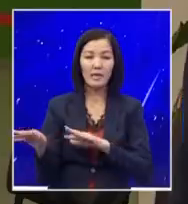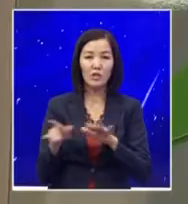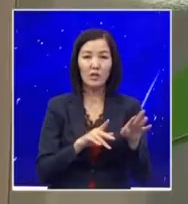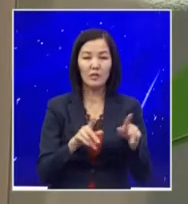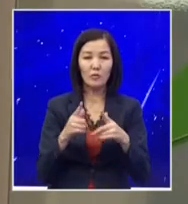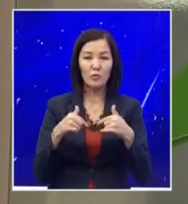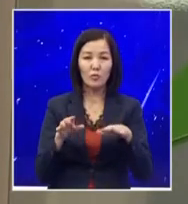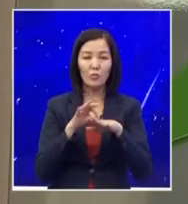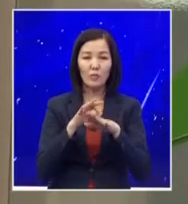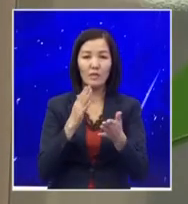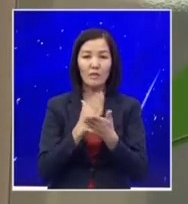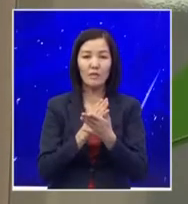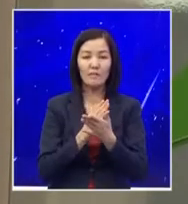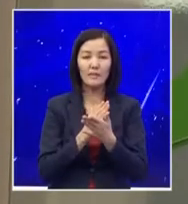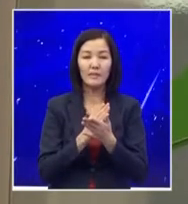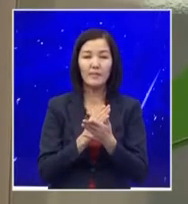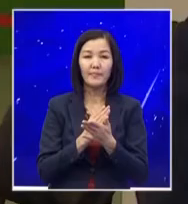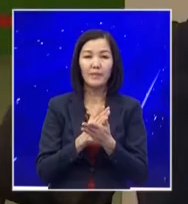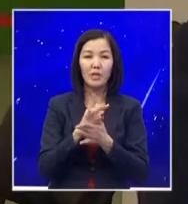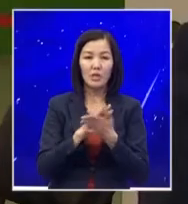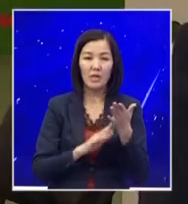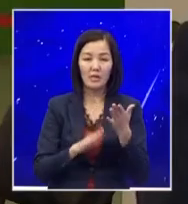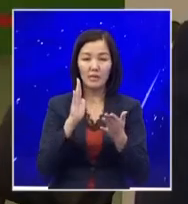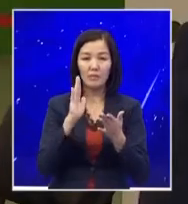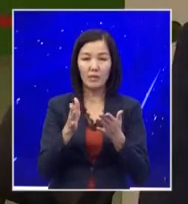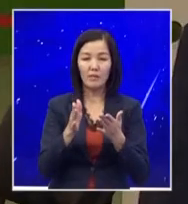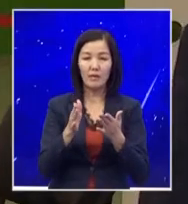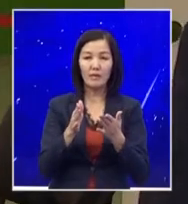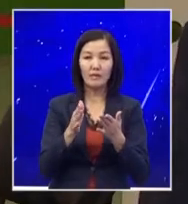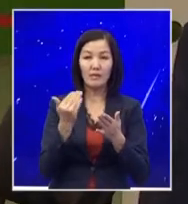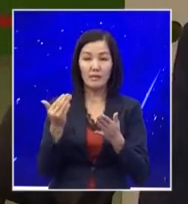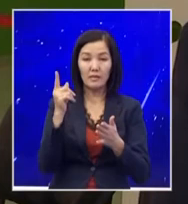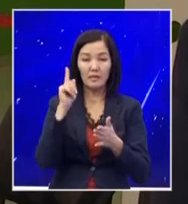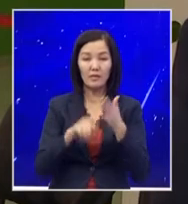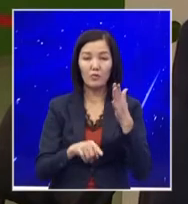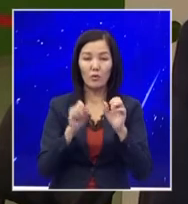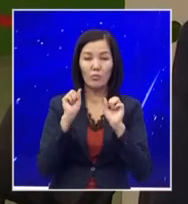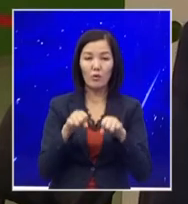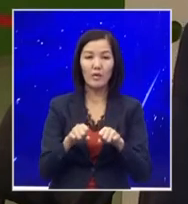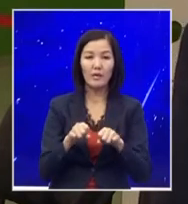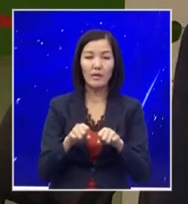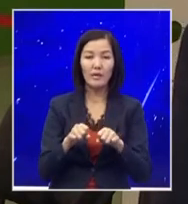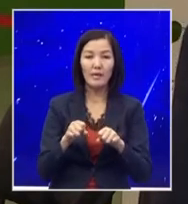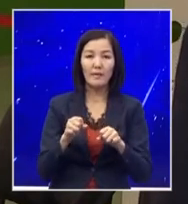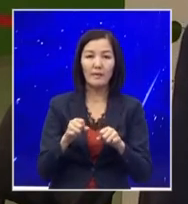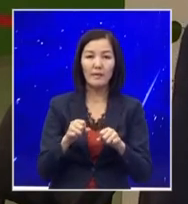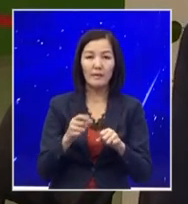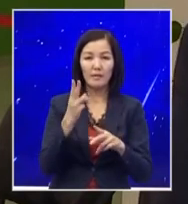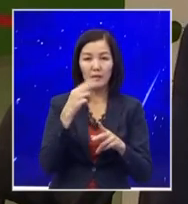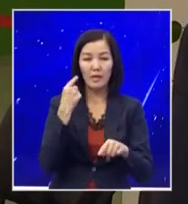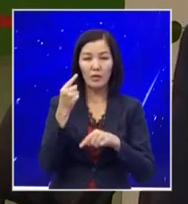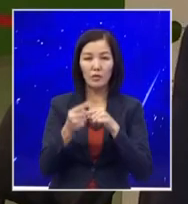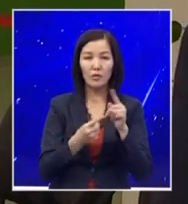жатырмыз. Жаңа бұл шарамыздың жалғасын ары қарай табады деп сіздерді сендіреміз. Және де ары қарай бұны біз дәстүрге айналдырсақ